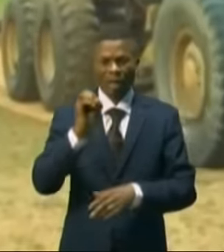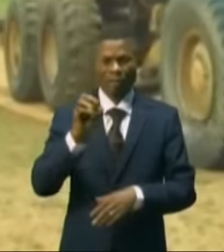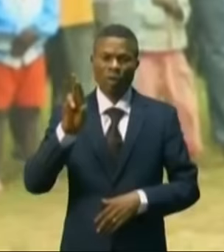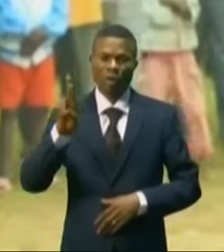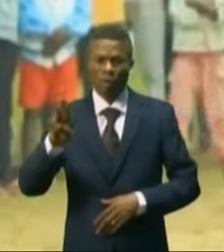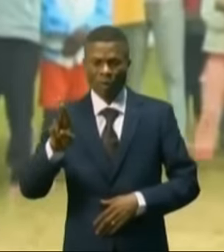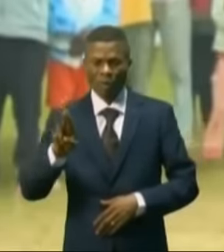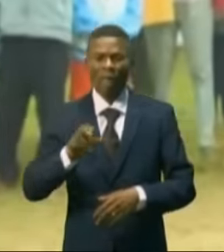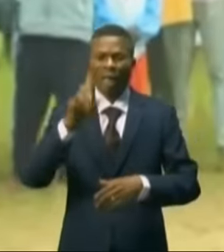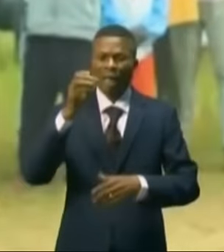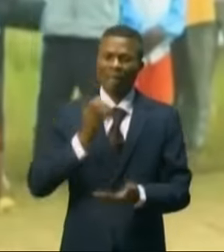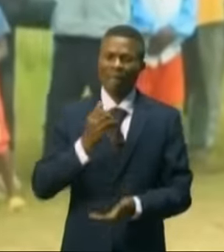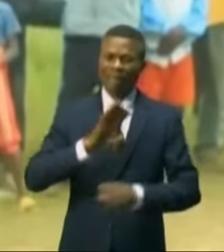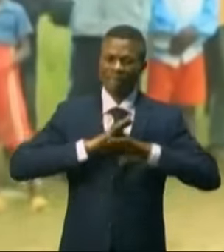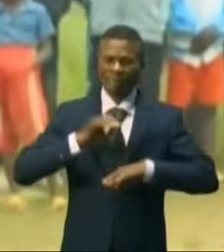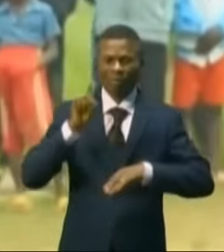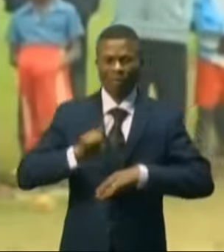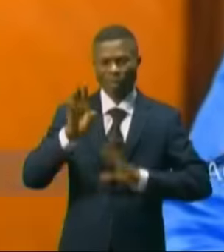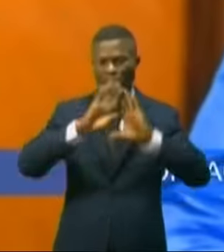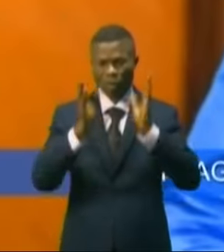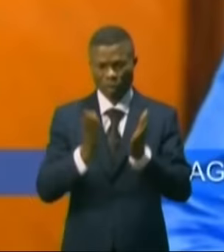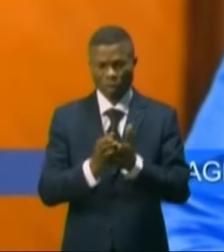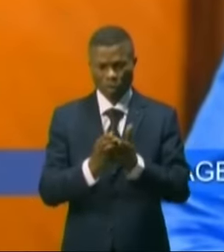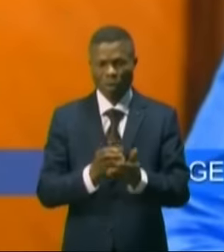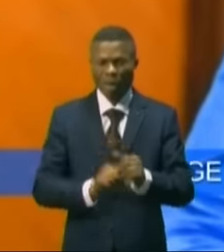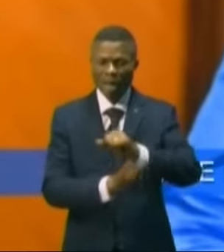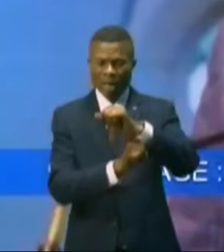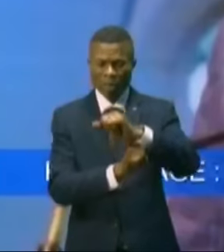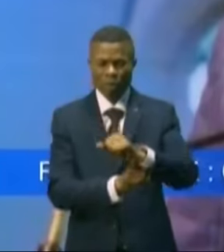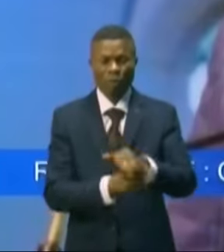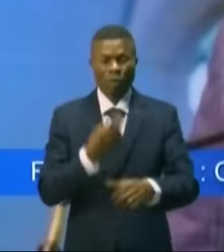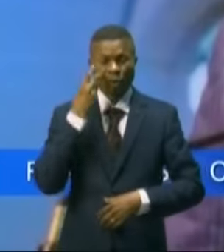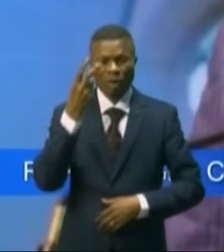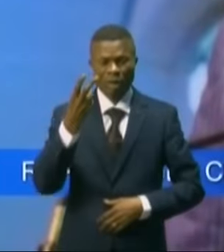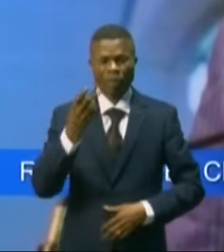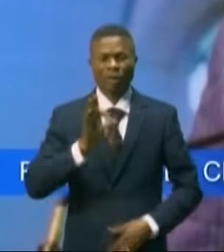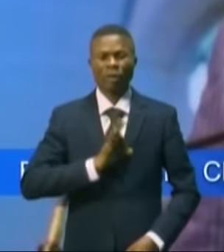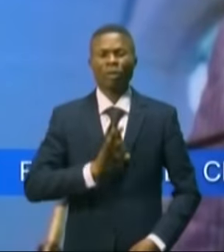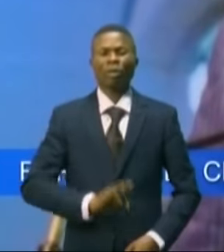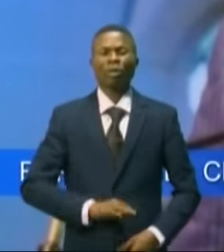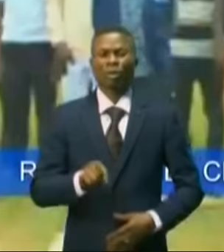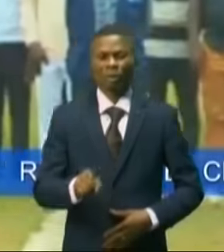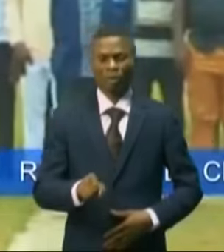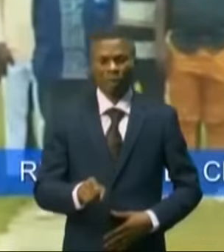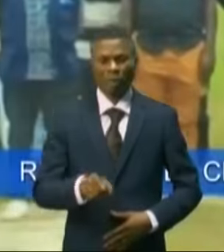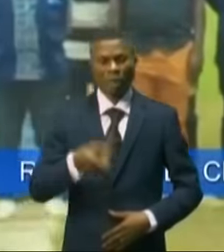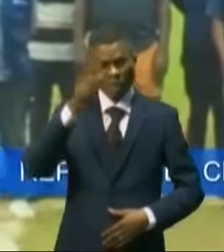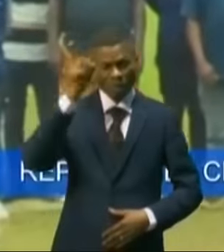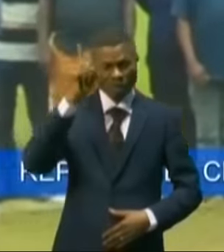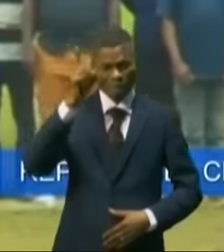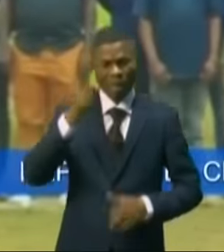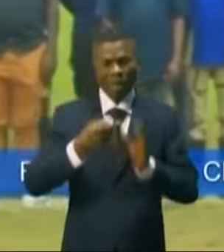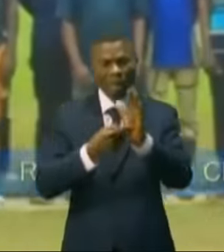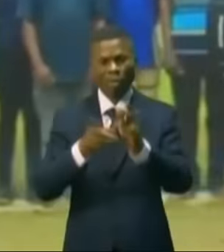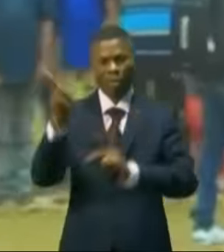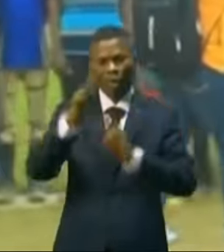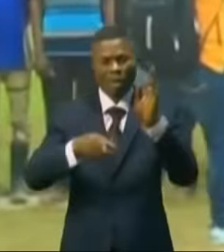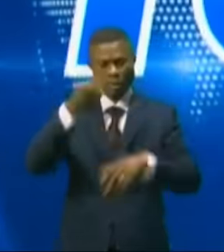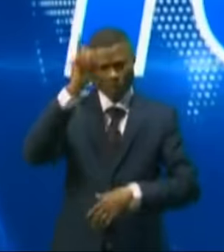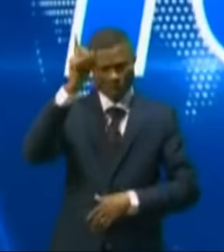aux besoins de la population locale, suivant la vision du chef de l'État, Félix Antoine Tshisekedi Tshilombo, qui se traduit par le peuple